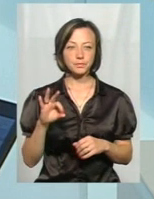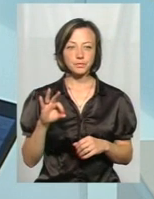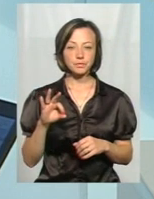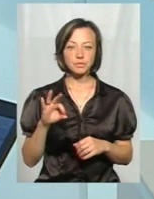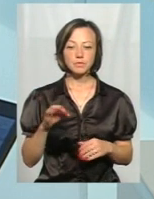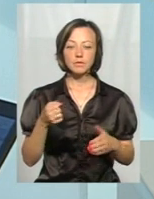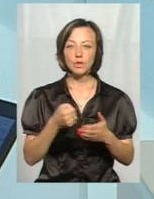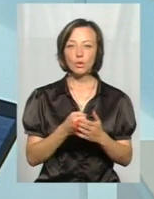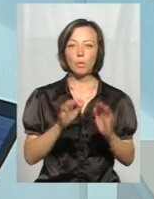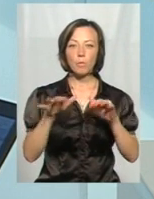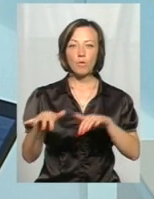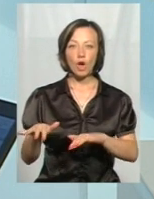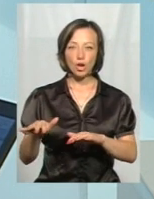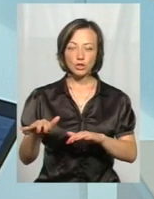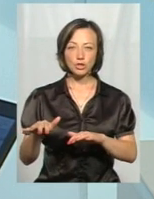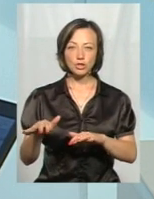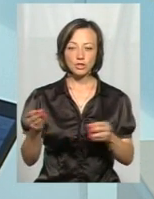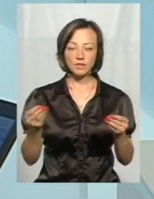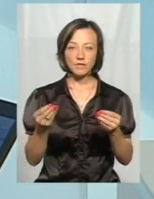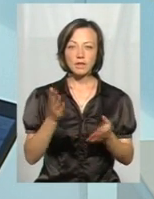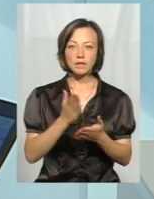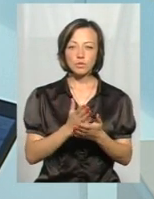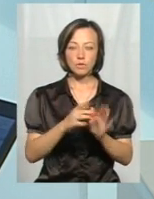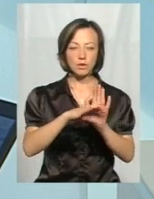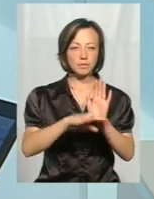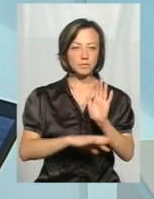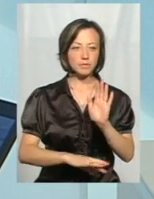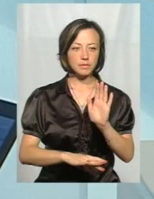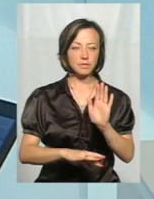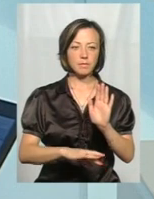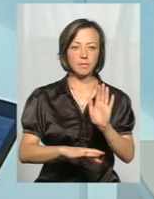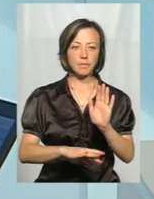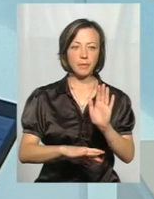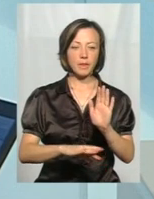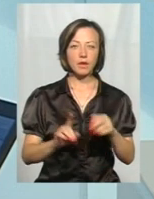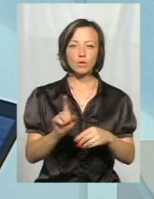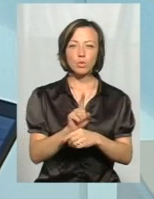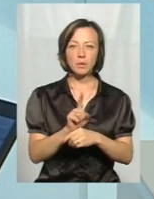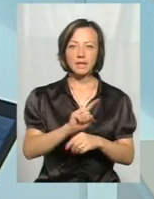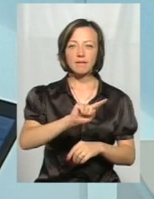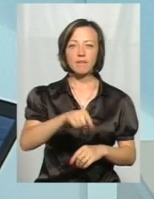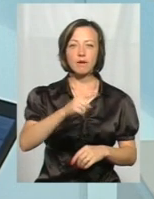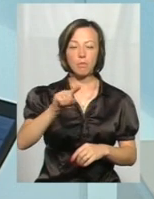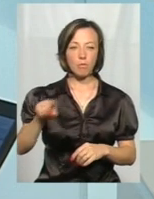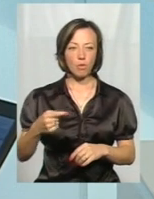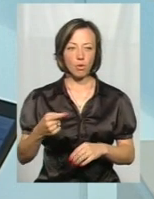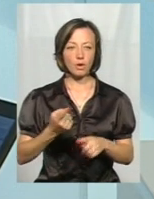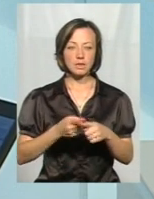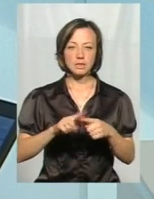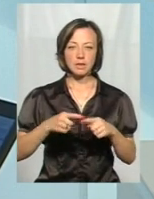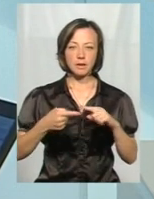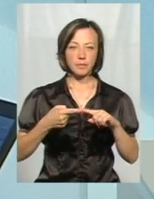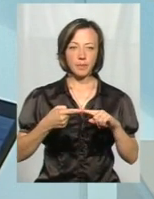саме до пляжів існує цілий ряд питань і цілий ряд нормативних вимог. Це і